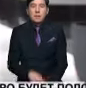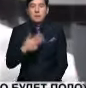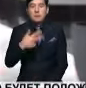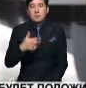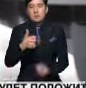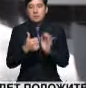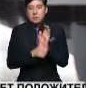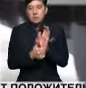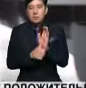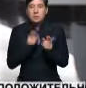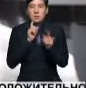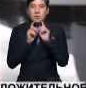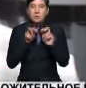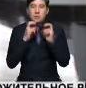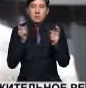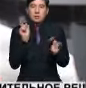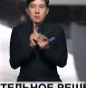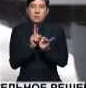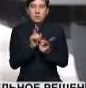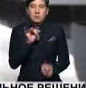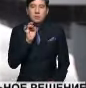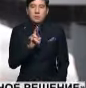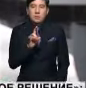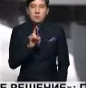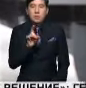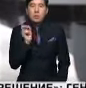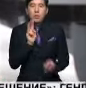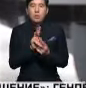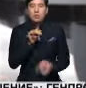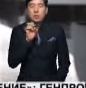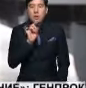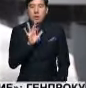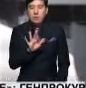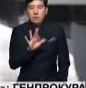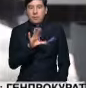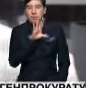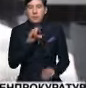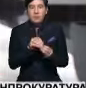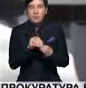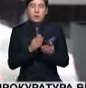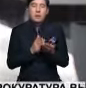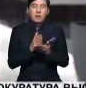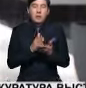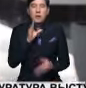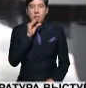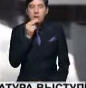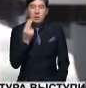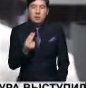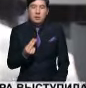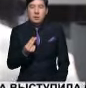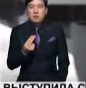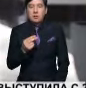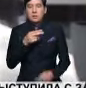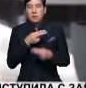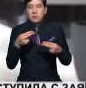36-е пленарное заседание Совета иностранных инвесторов под председательством Касым-Жомарта Токаева прошло в Астане. В этом году он посвящен